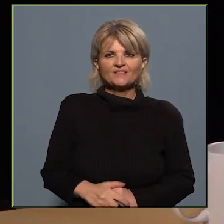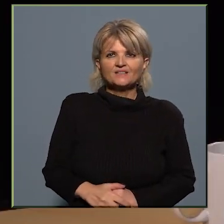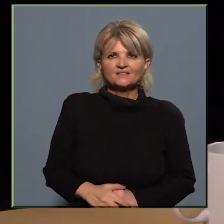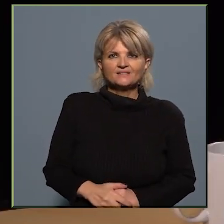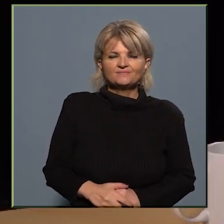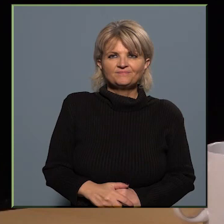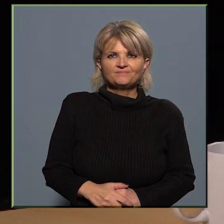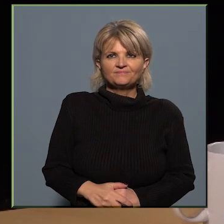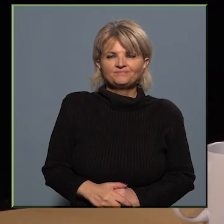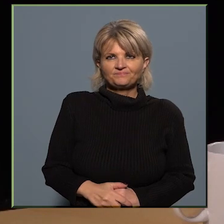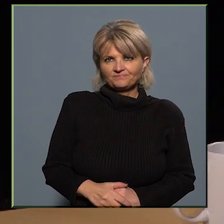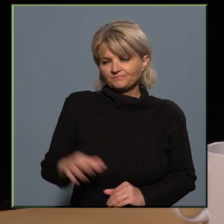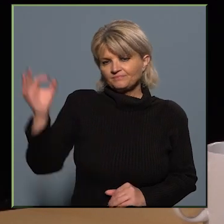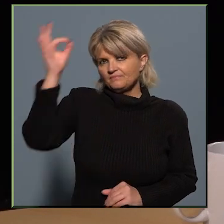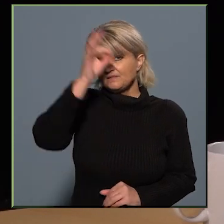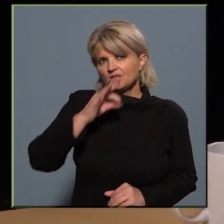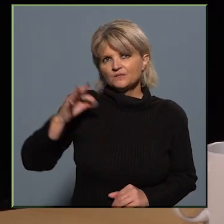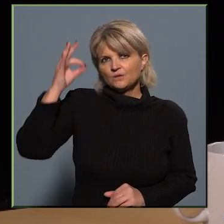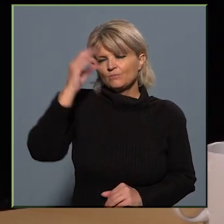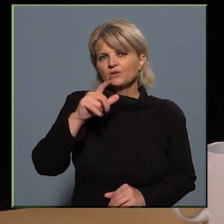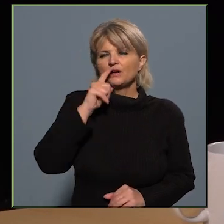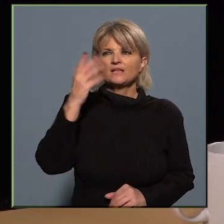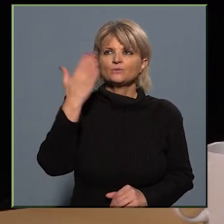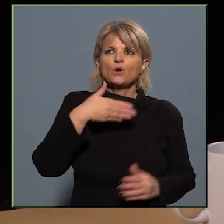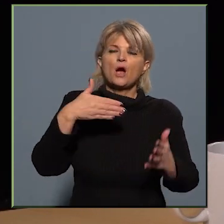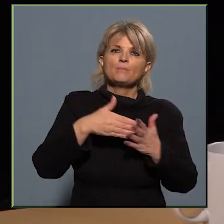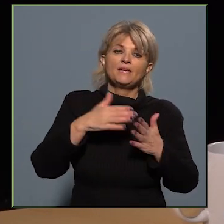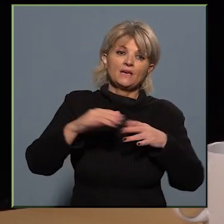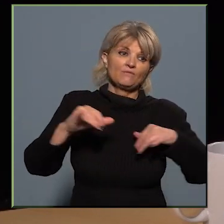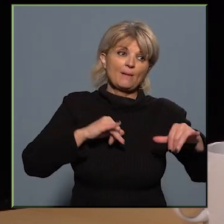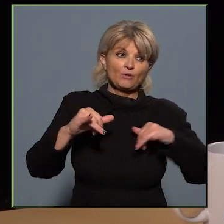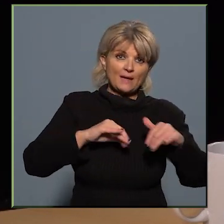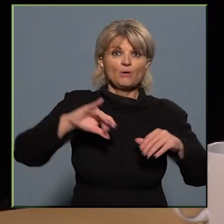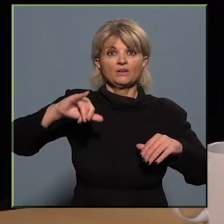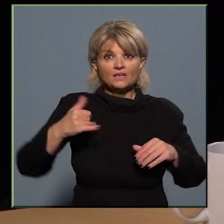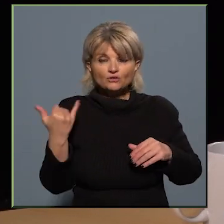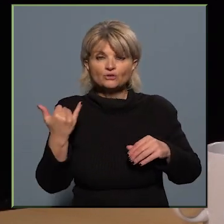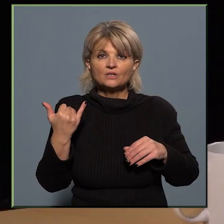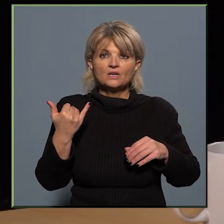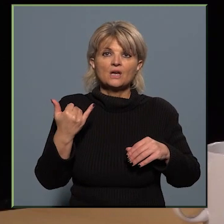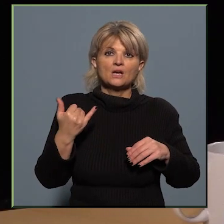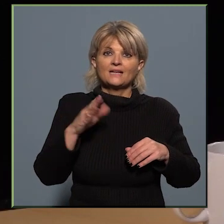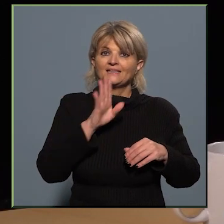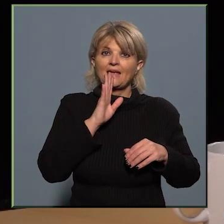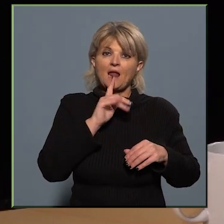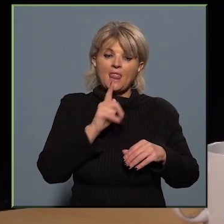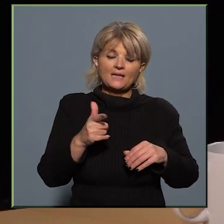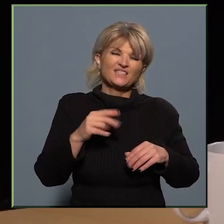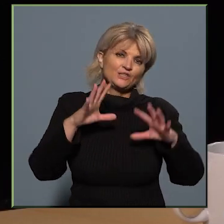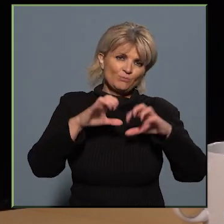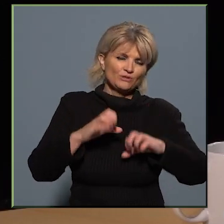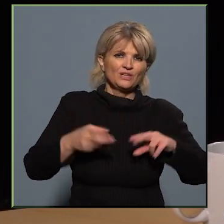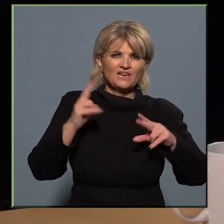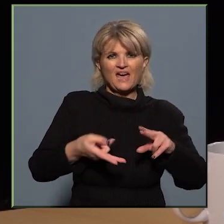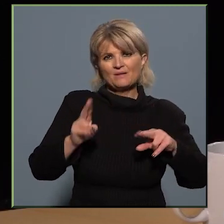ha még szikrázó tél lesz esetleg február első napjaiban, és nekünk bontani kell a pályát. Nyilván meg